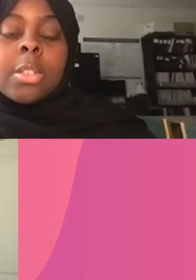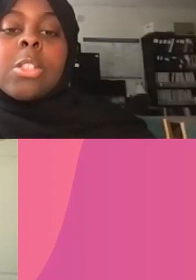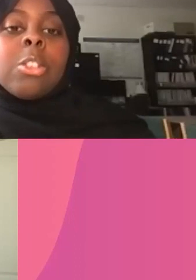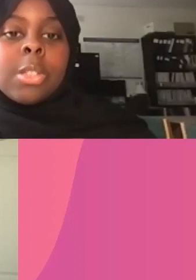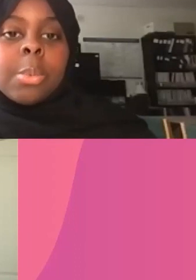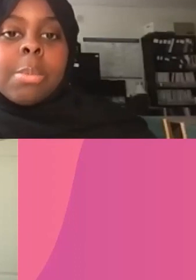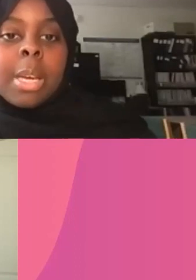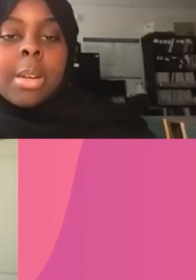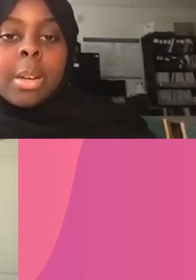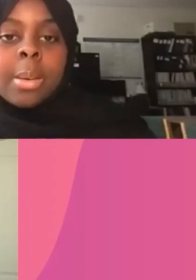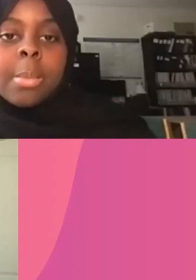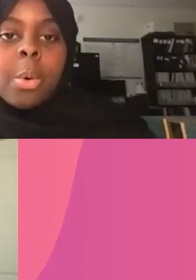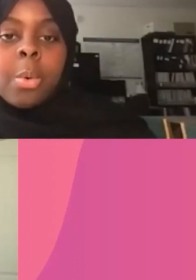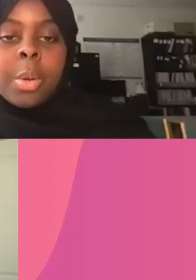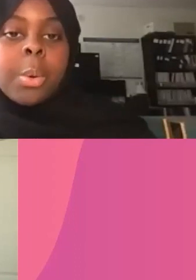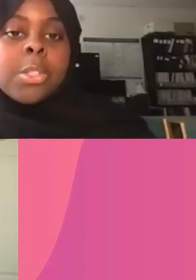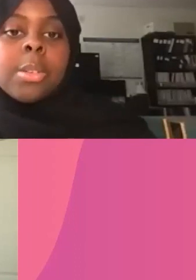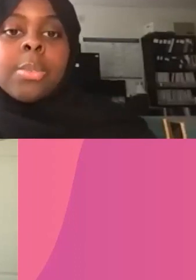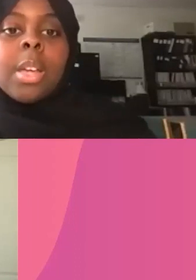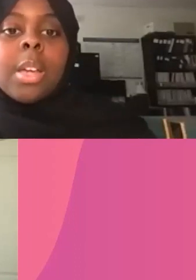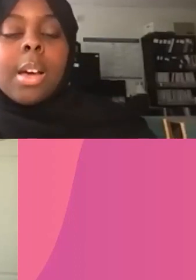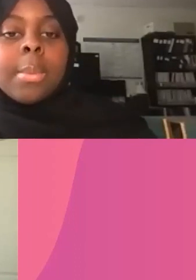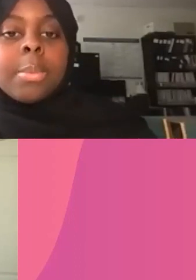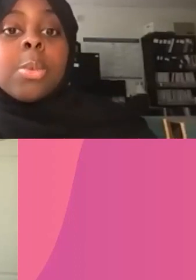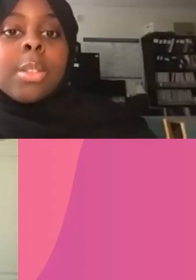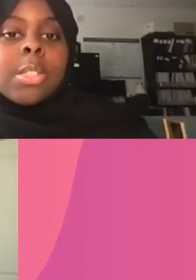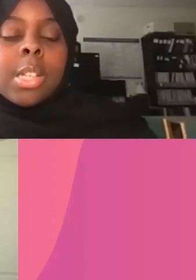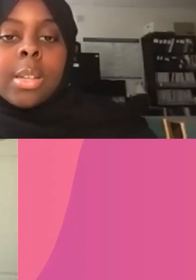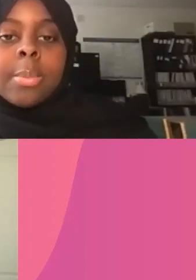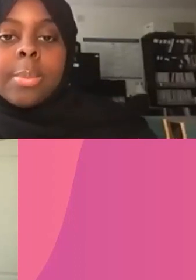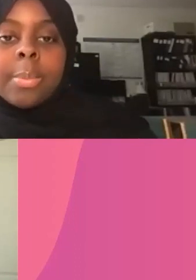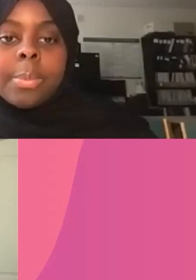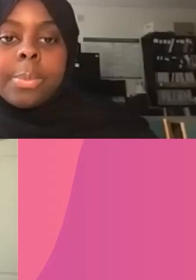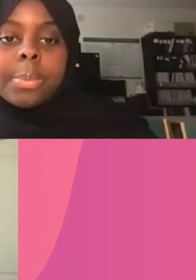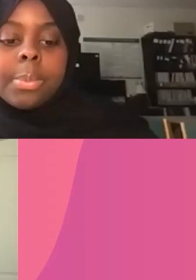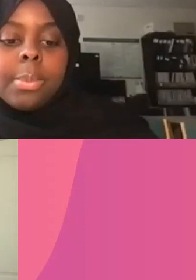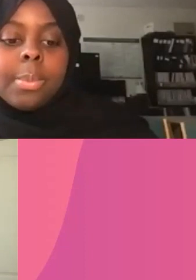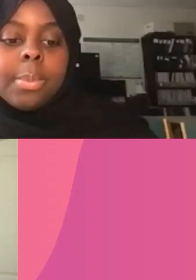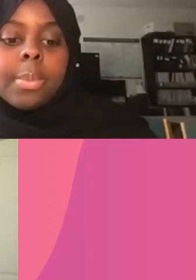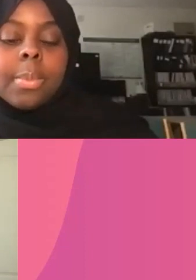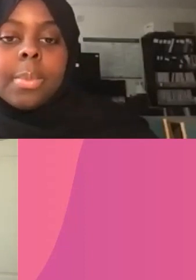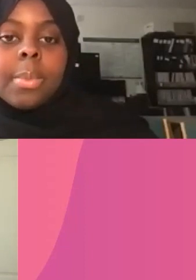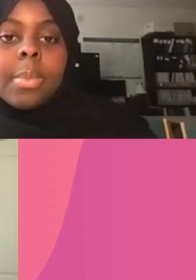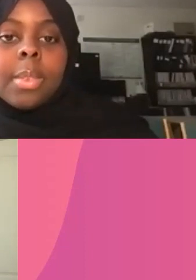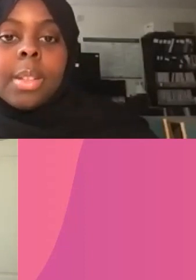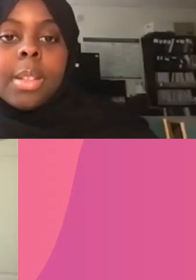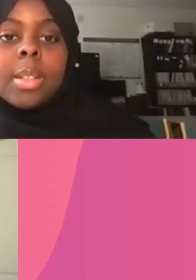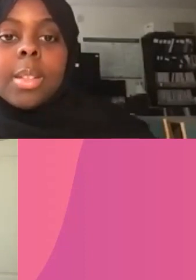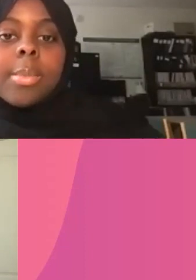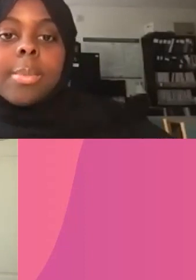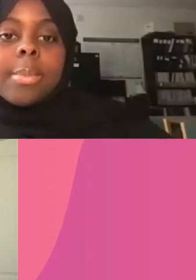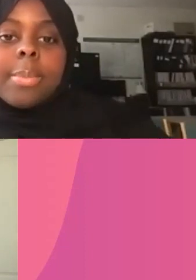etc., et être conscient des décisions qui sont prises tout au long de l'étude.